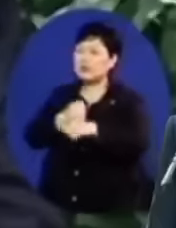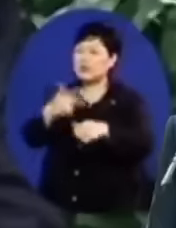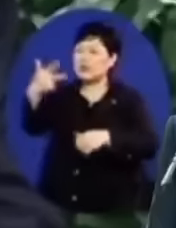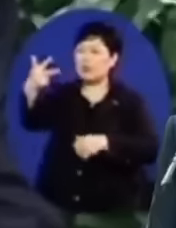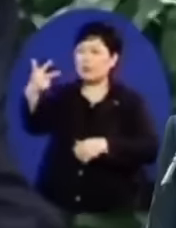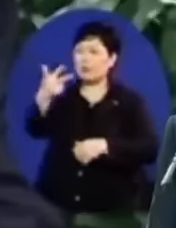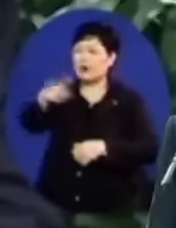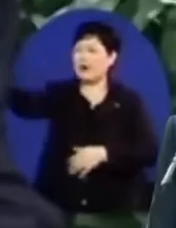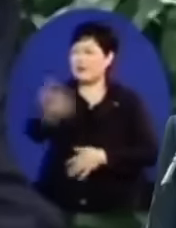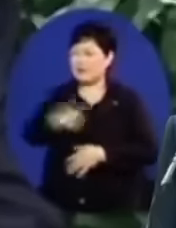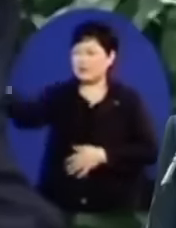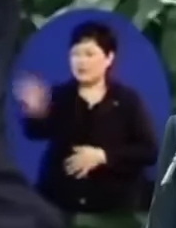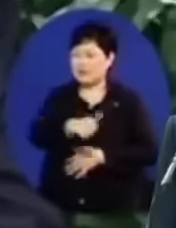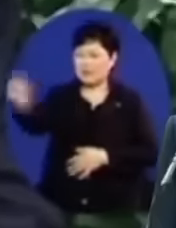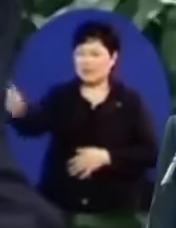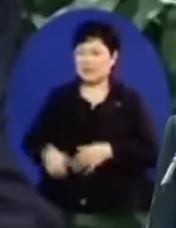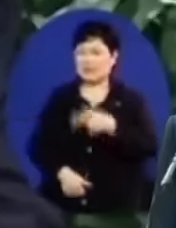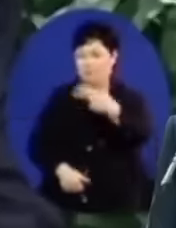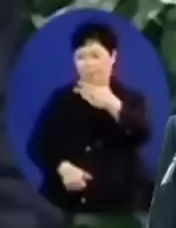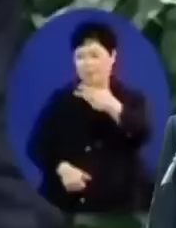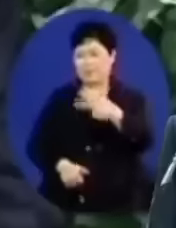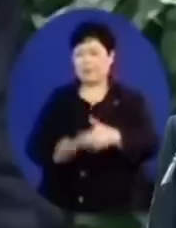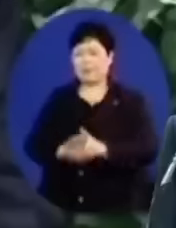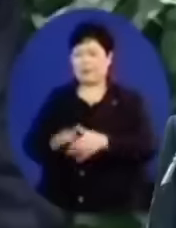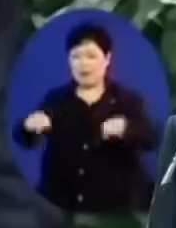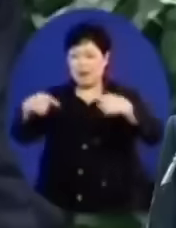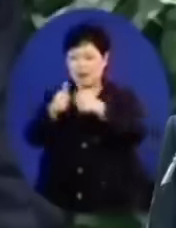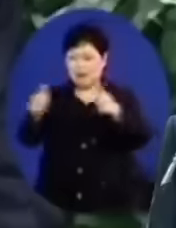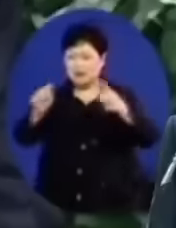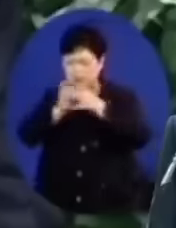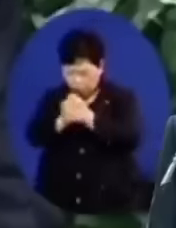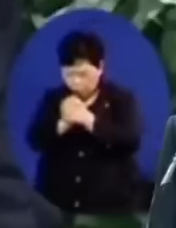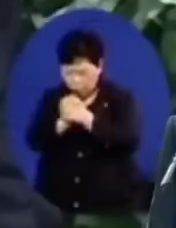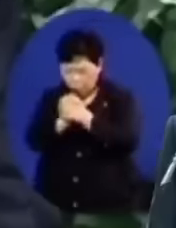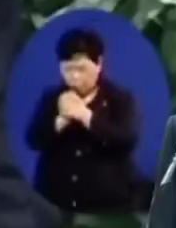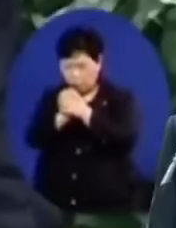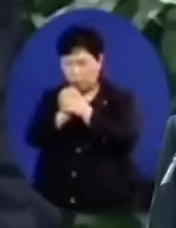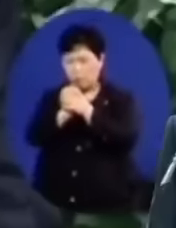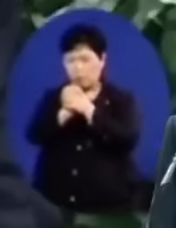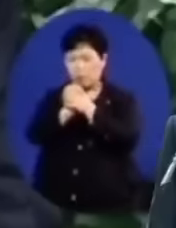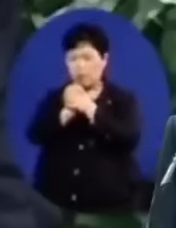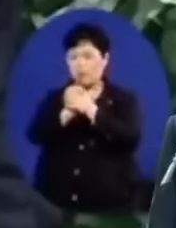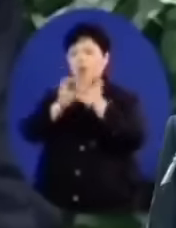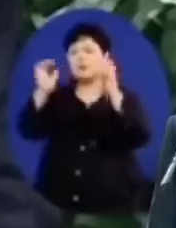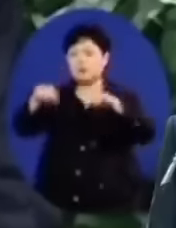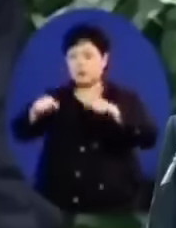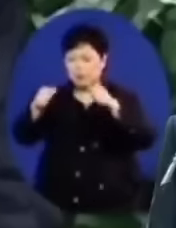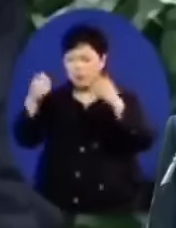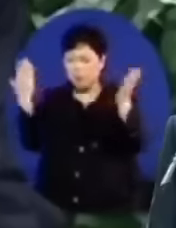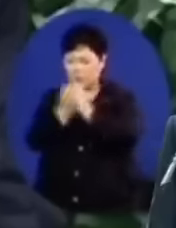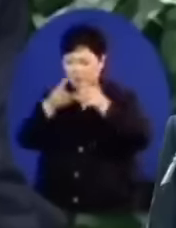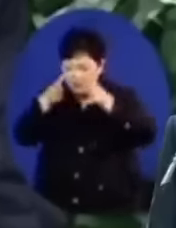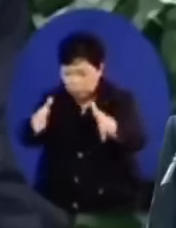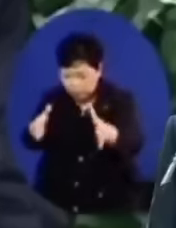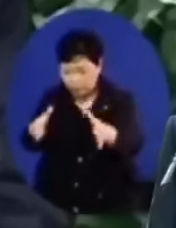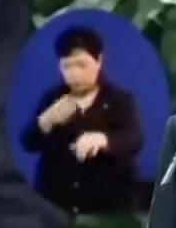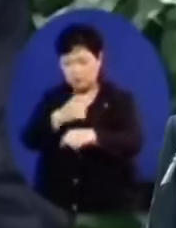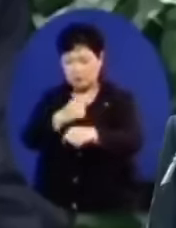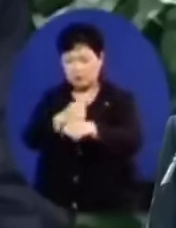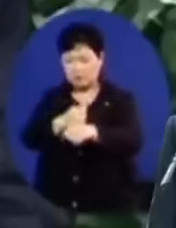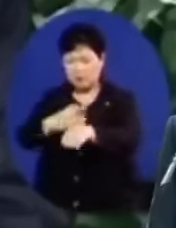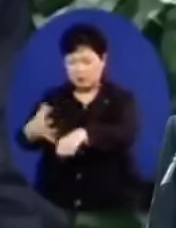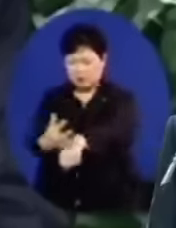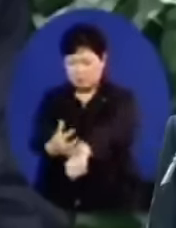번까지 가라고 했습니다. 엘리야의 기도는 아주 집중적이고